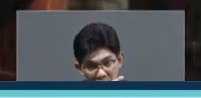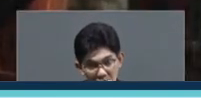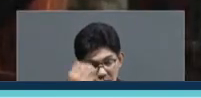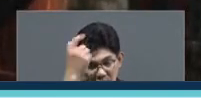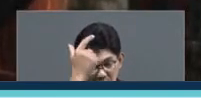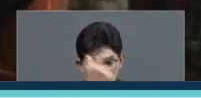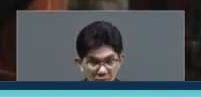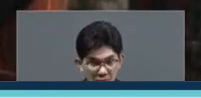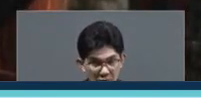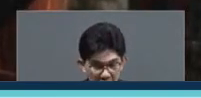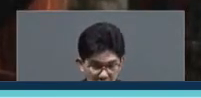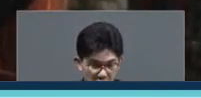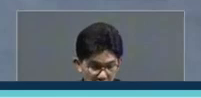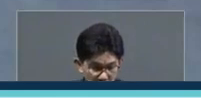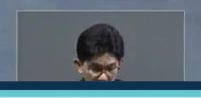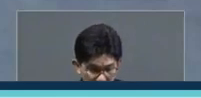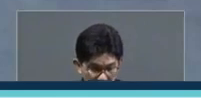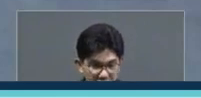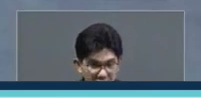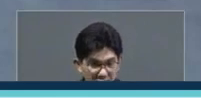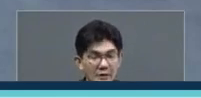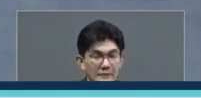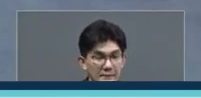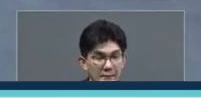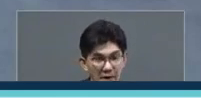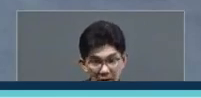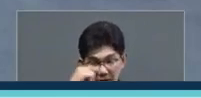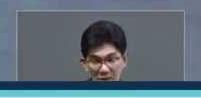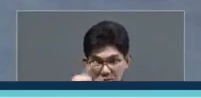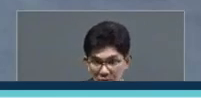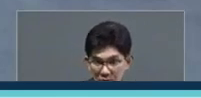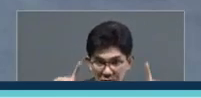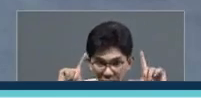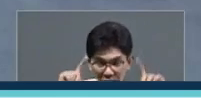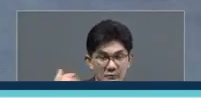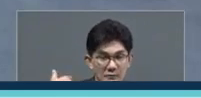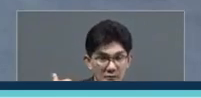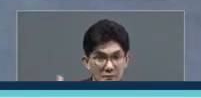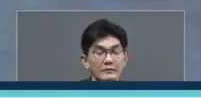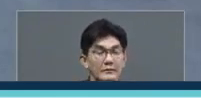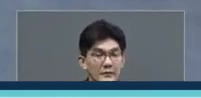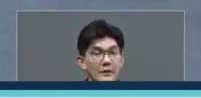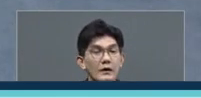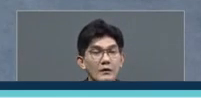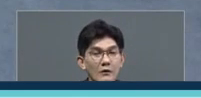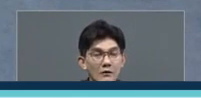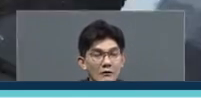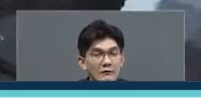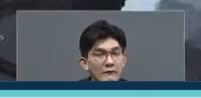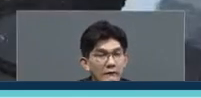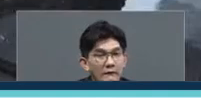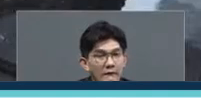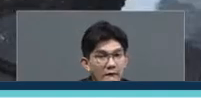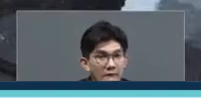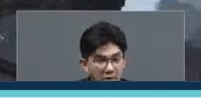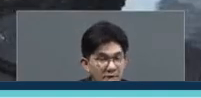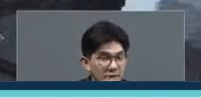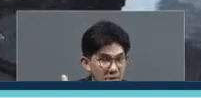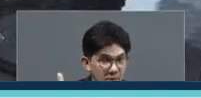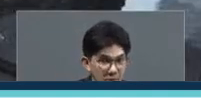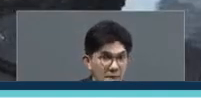ความร่วมสมัยในปัจจุบัน ก็เขาจะออกแบบว่าต้องประยุกต์ใช่ไหมคะเป็นเพื่อประยุกต์เนี่ยมันหมายถึงว่